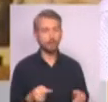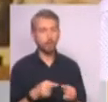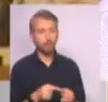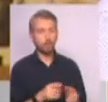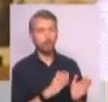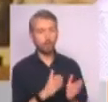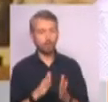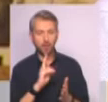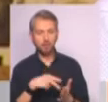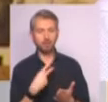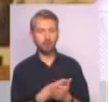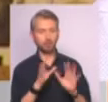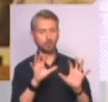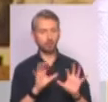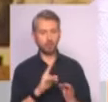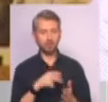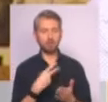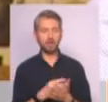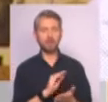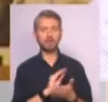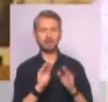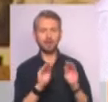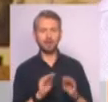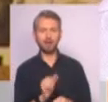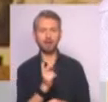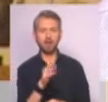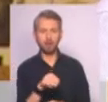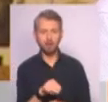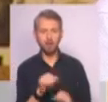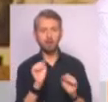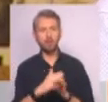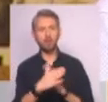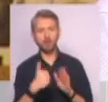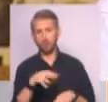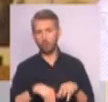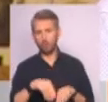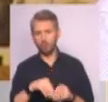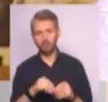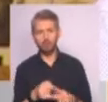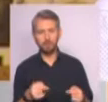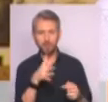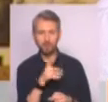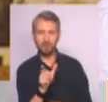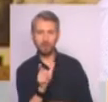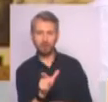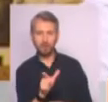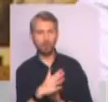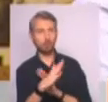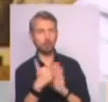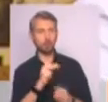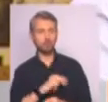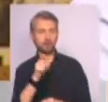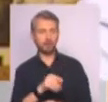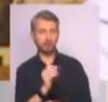процедура передбачена в законодавстві, передбачає складання відповідного акту. Ти можеш викликати сусідів і в певний період часу, покликавши працівника